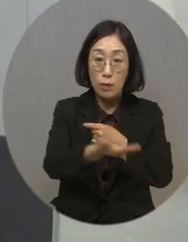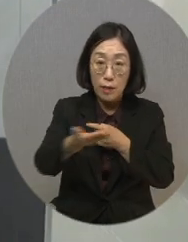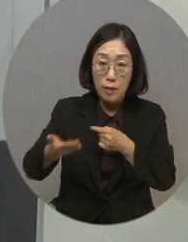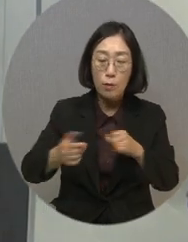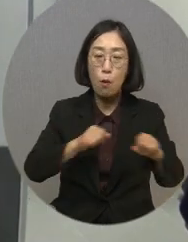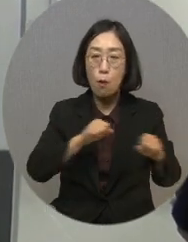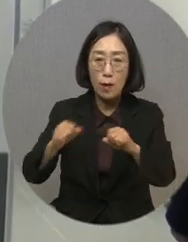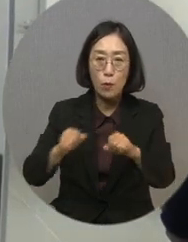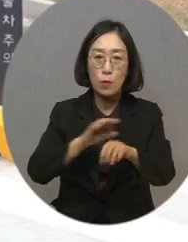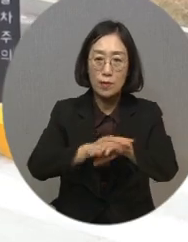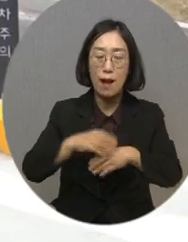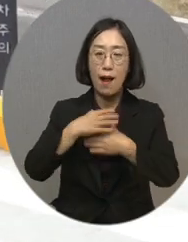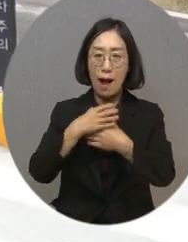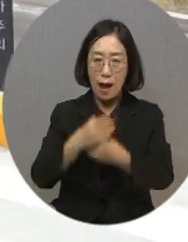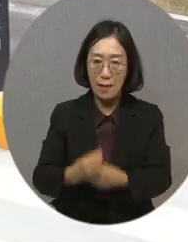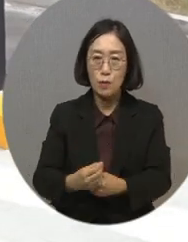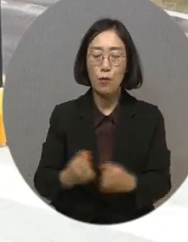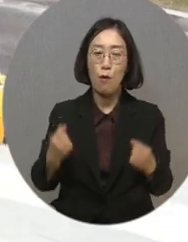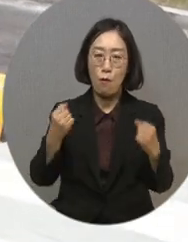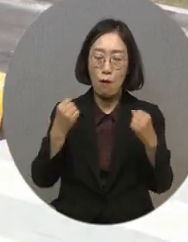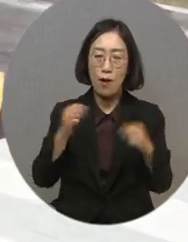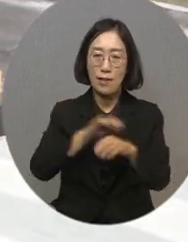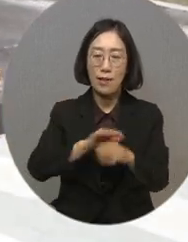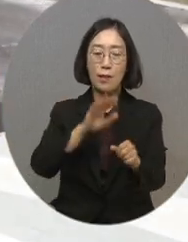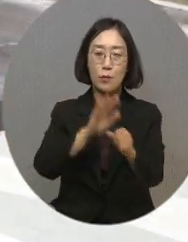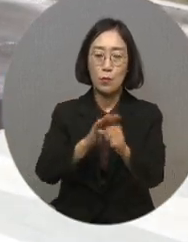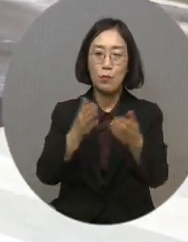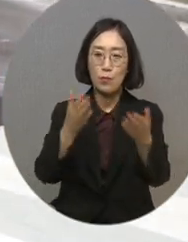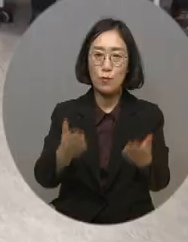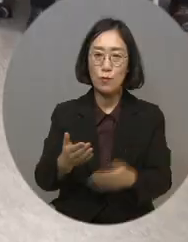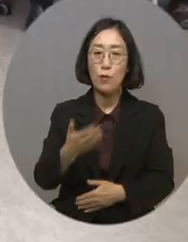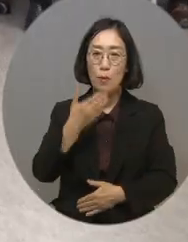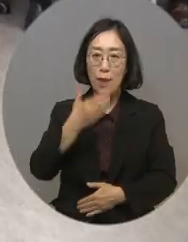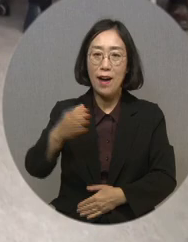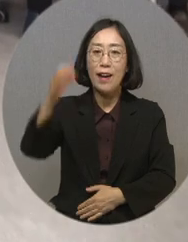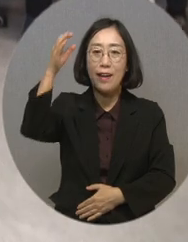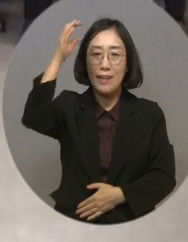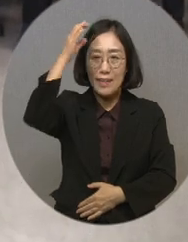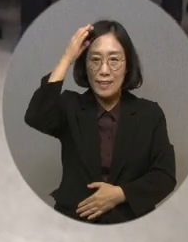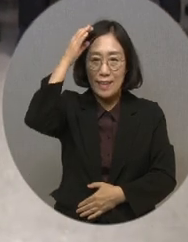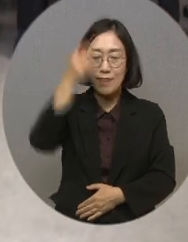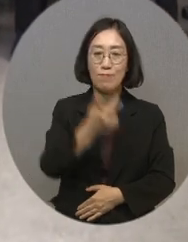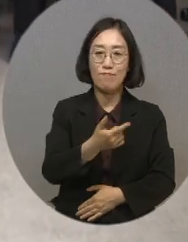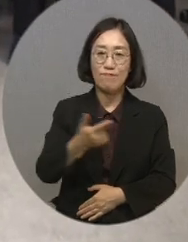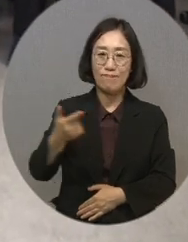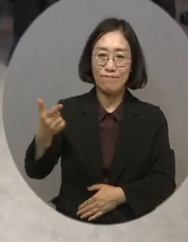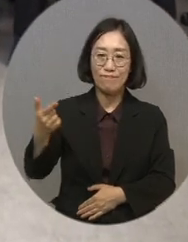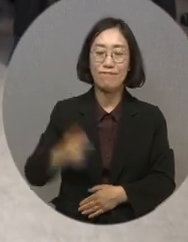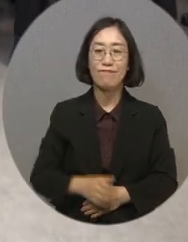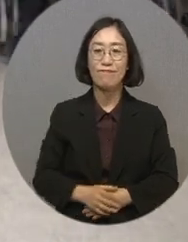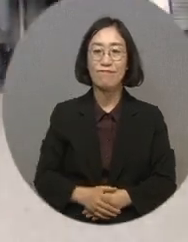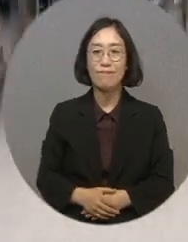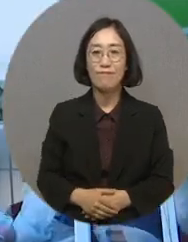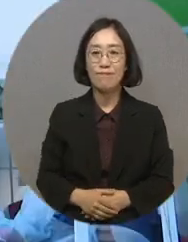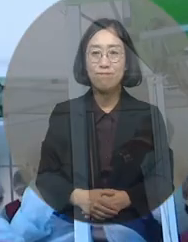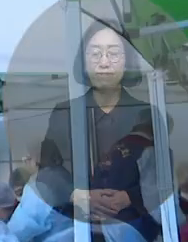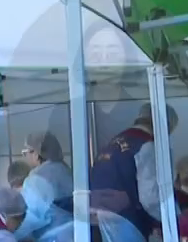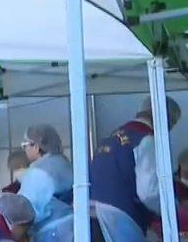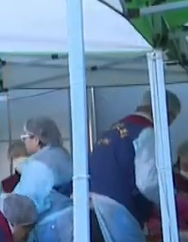체육활동이 더욱 안전하고 건강하게 이루어질 것으로 기대하고 있습니다. 복지TV 경기방송 정우선입니다.